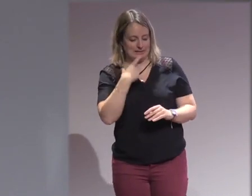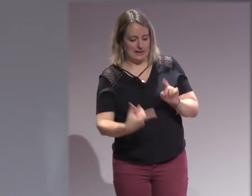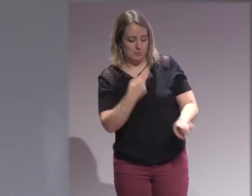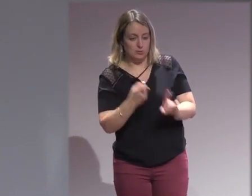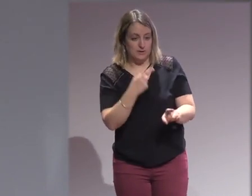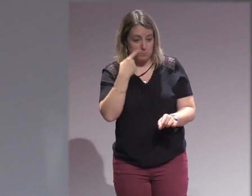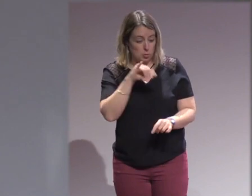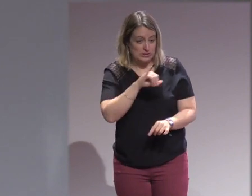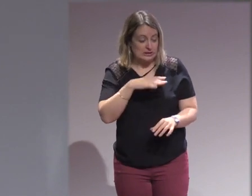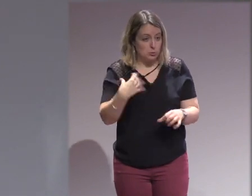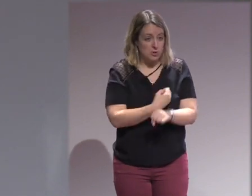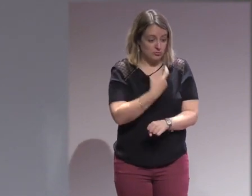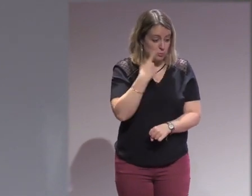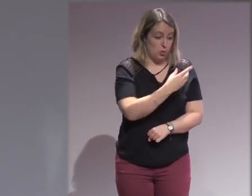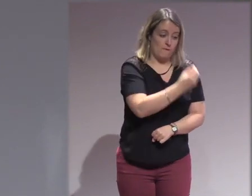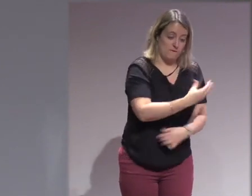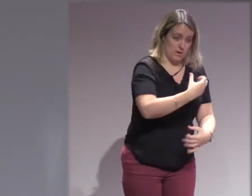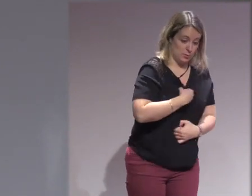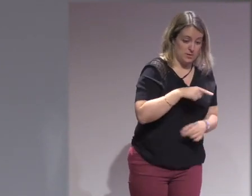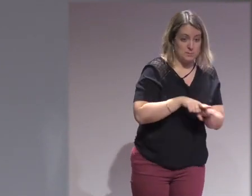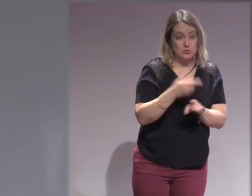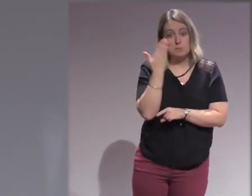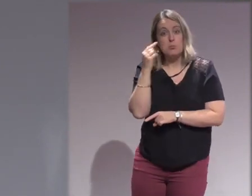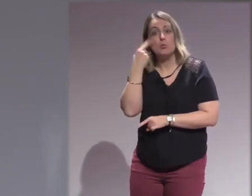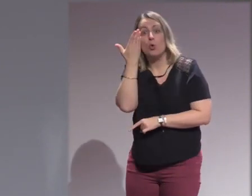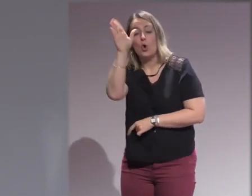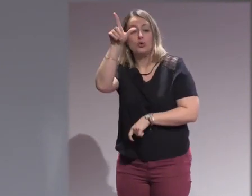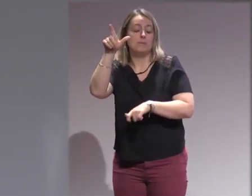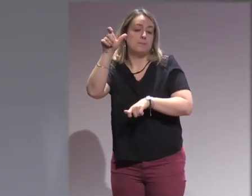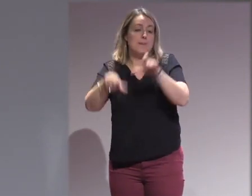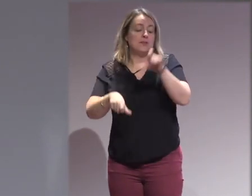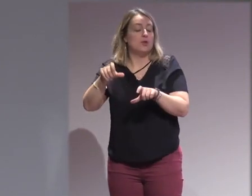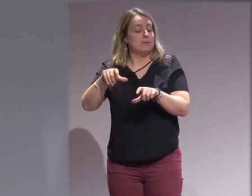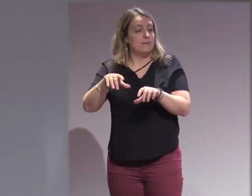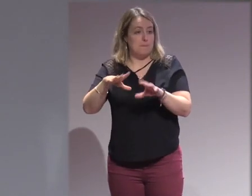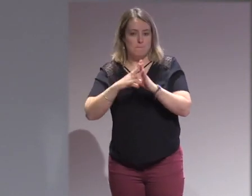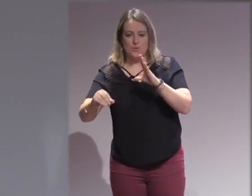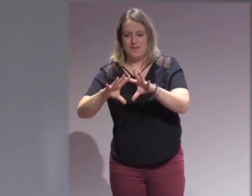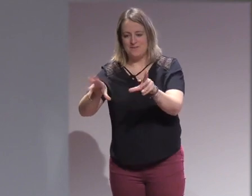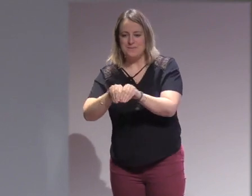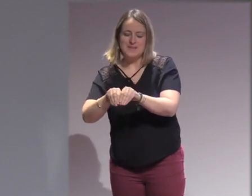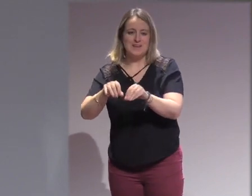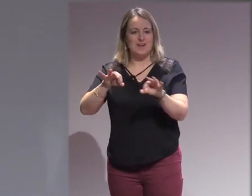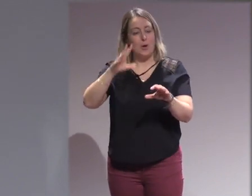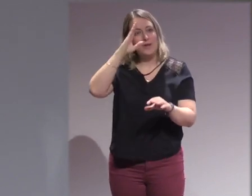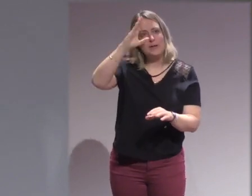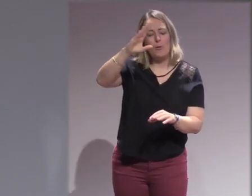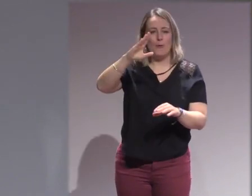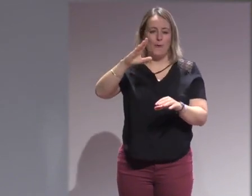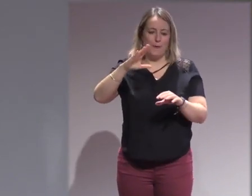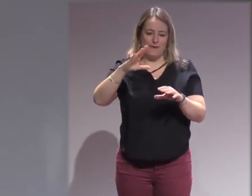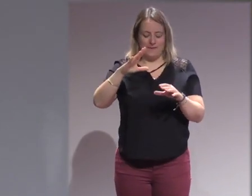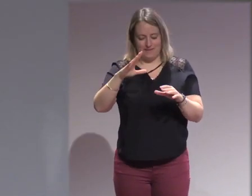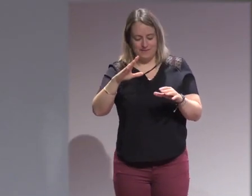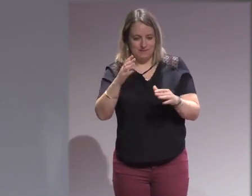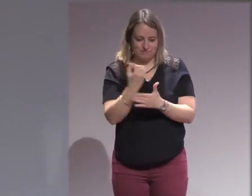c'est dommageable à toutes les autres personnes qui sont dans des modèles familiaux qui n'en sont pas celui de la famille hétéronormée, nucléaire,